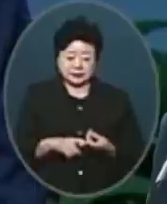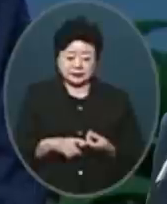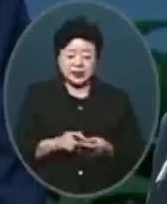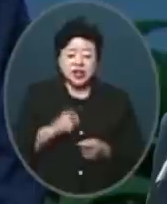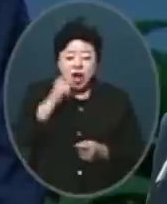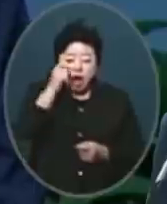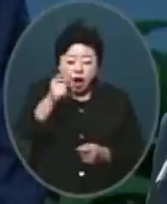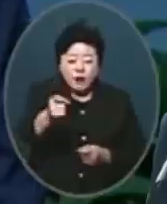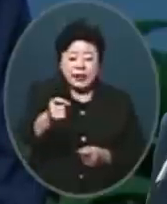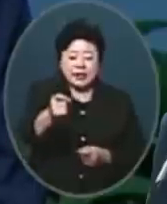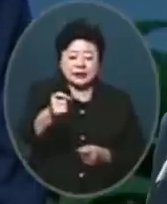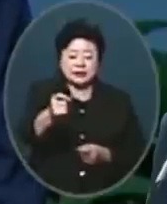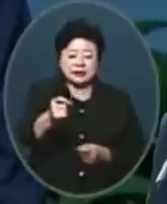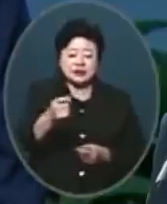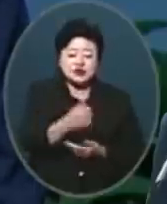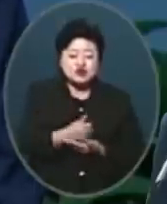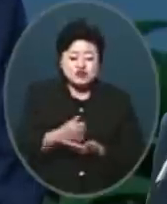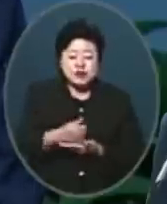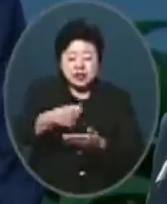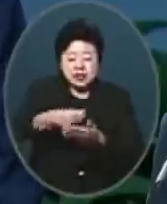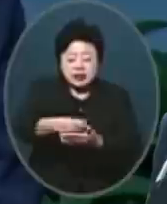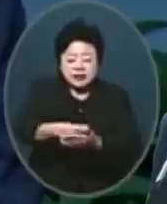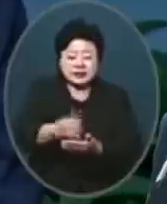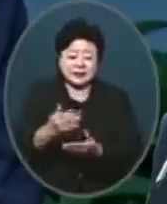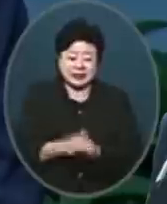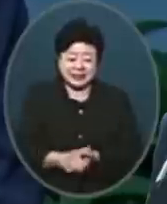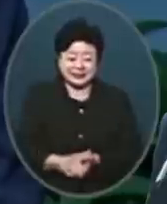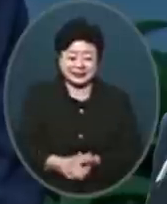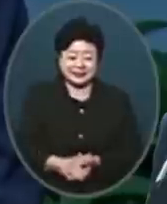영원한 운명이 결정되는 것입니다.